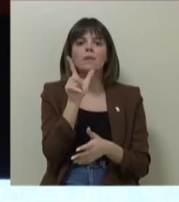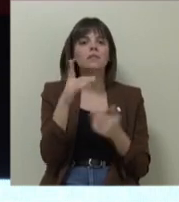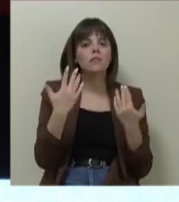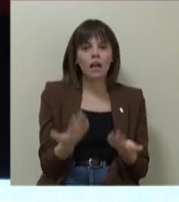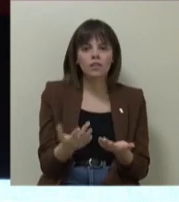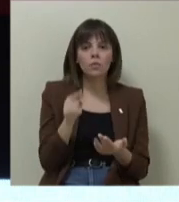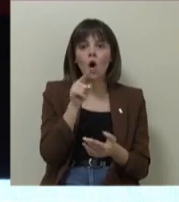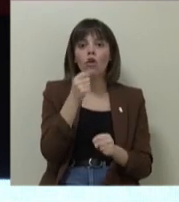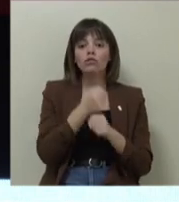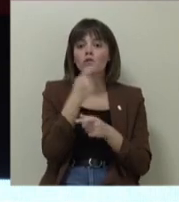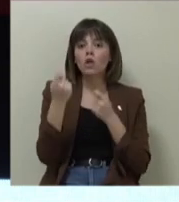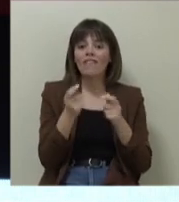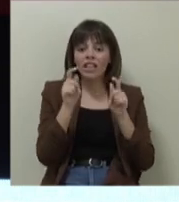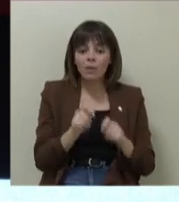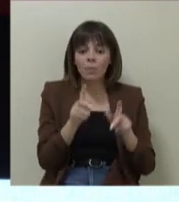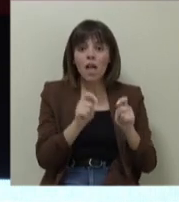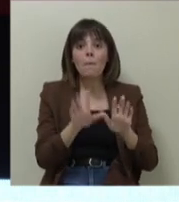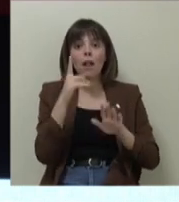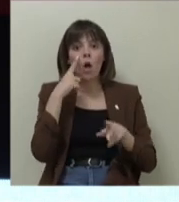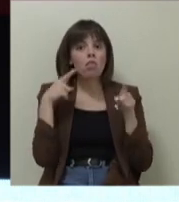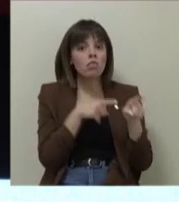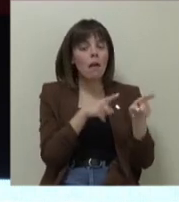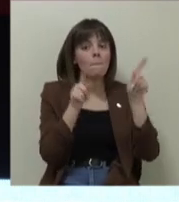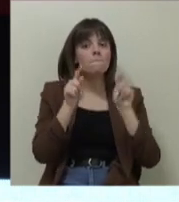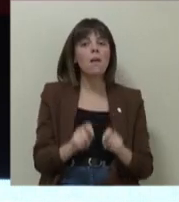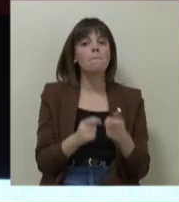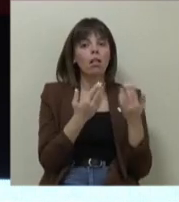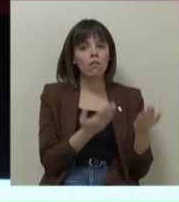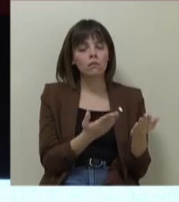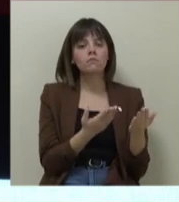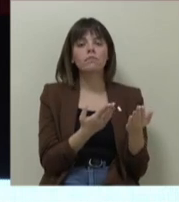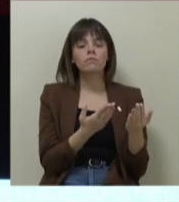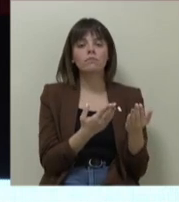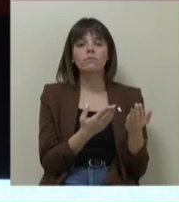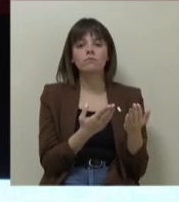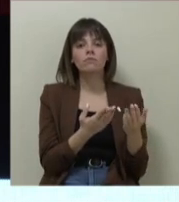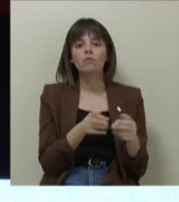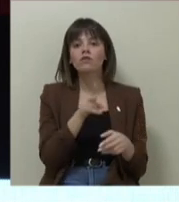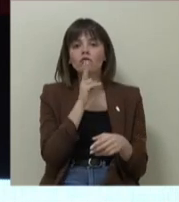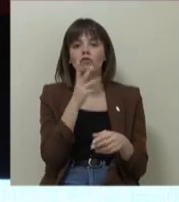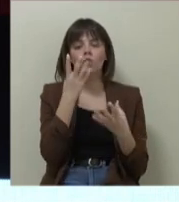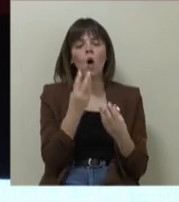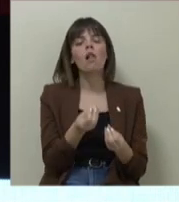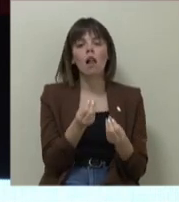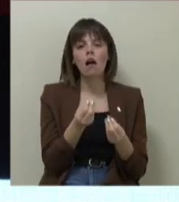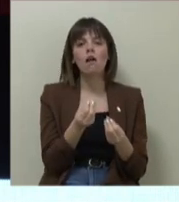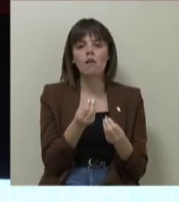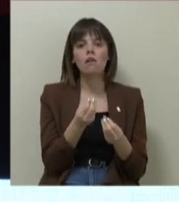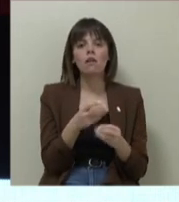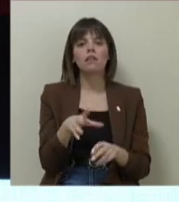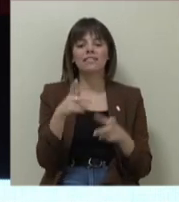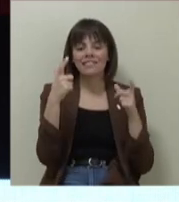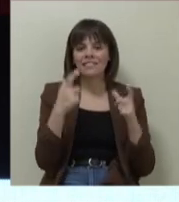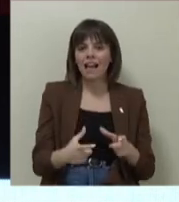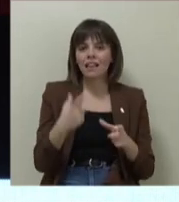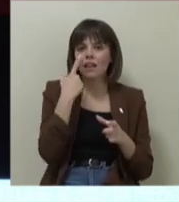bilmeli. O görevi yapıp yapamadıklarını takip edebilmeli. Ve sonuç olarak da